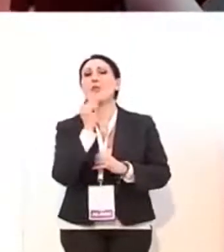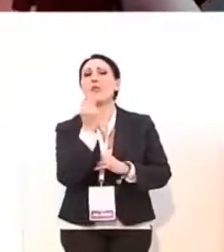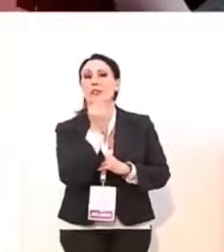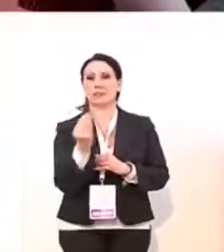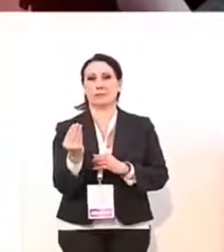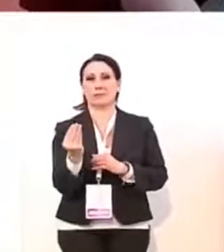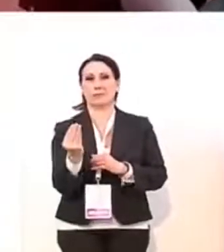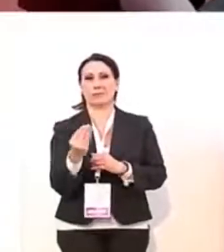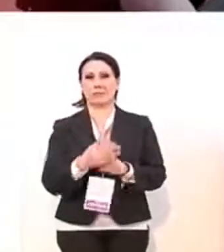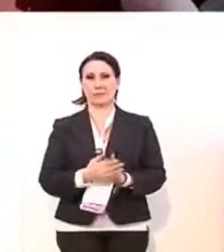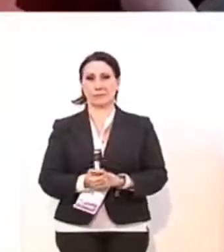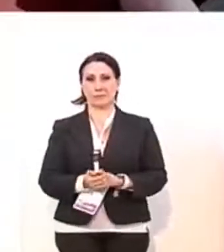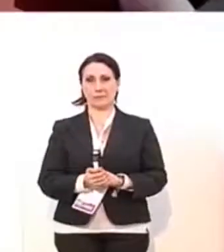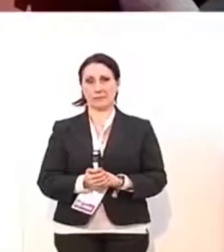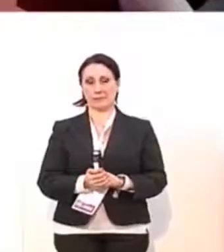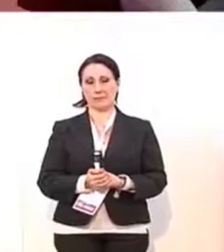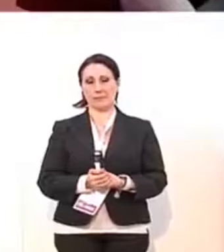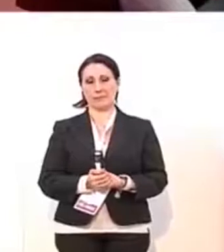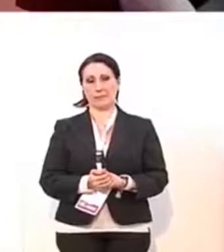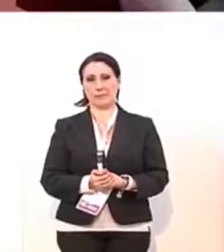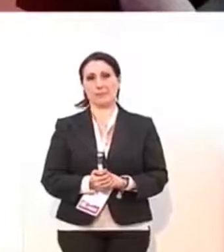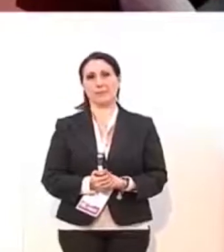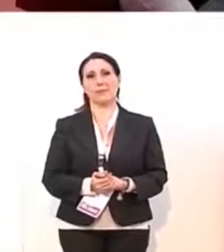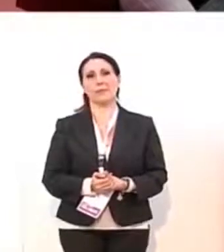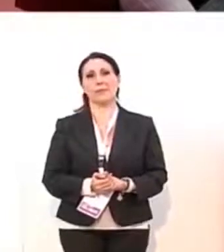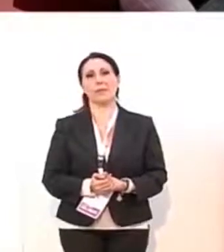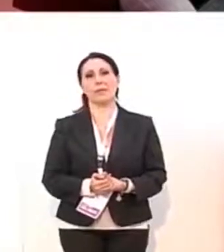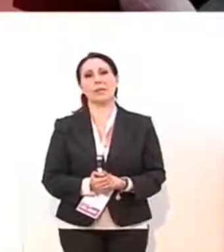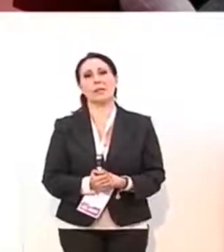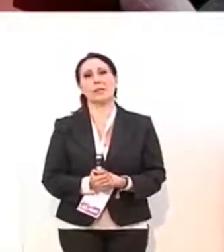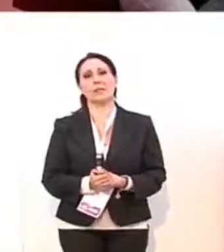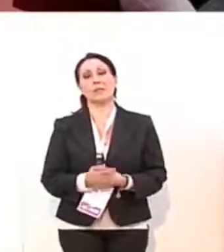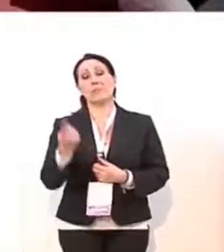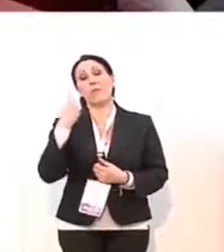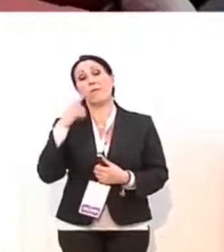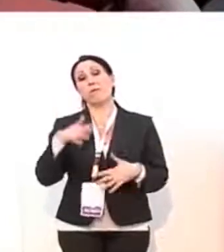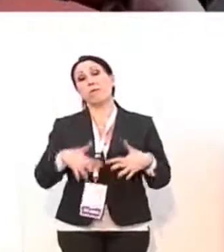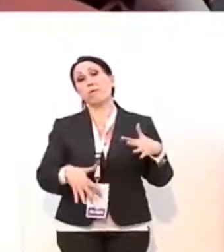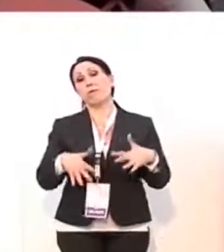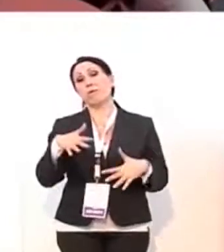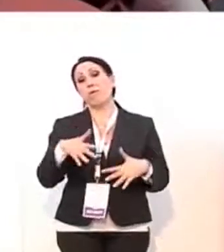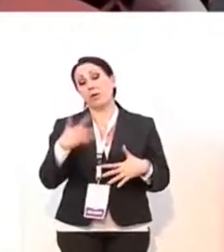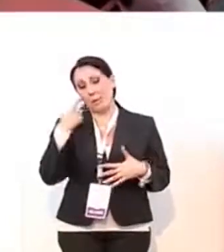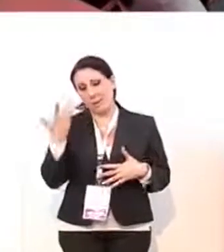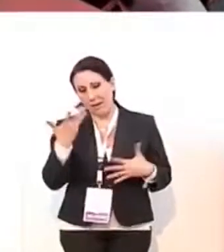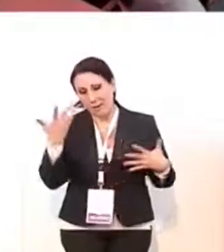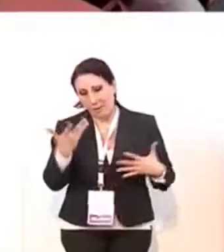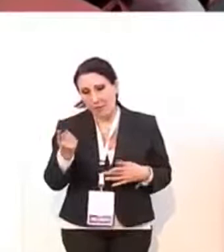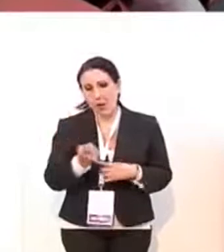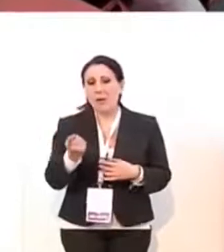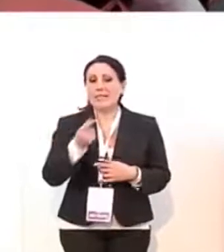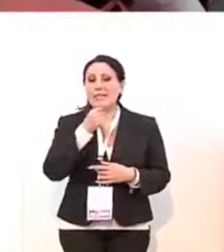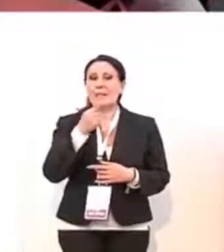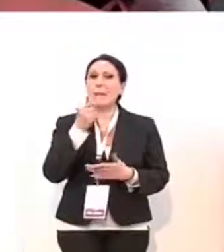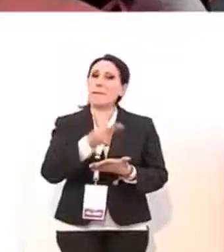le ragazze. Ecco, per concludere, Vice Ministro Bellanova, forse anche nelle scuole bisognerebbe fare molto di più,